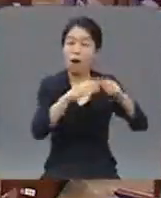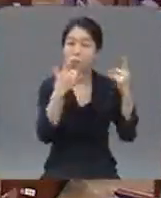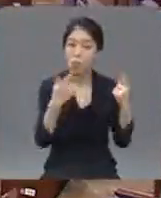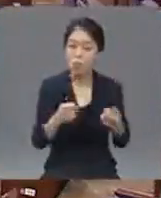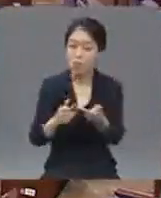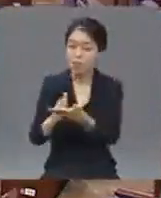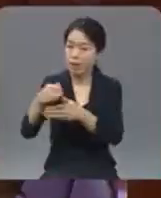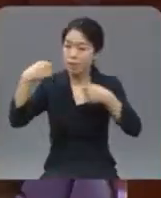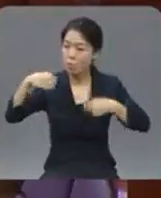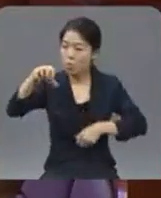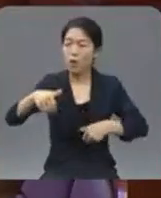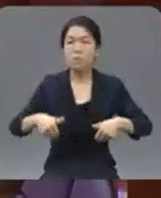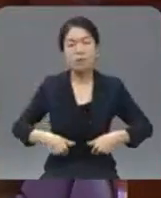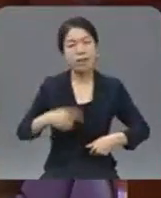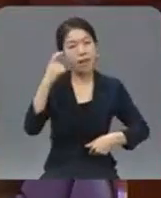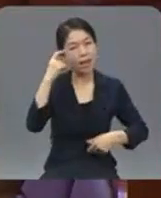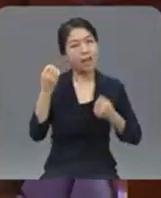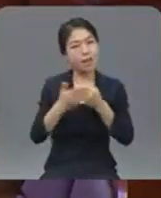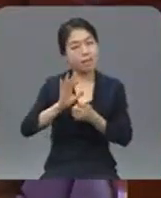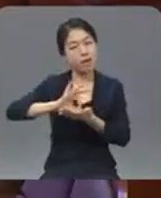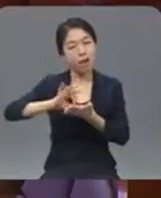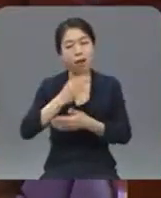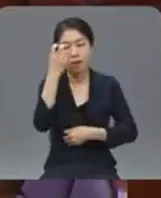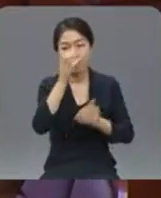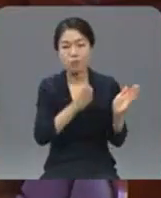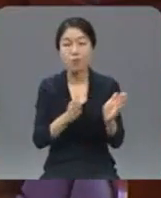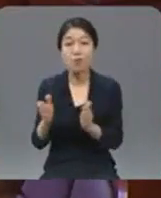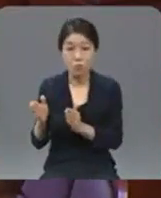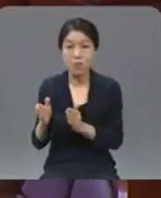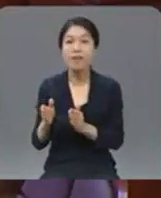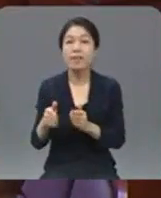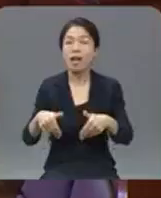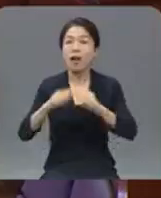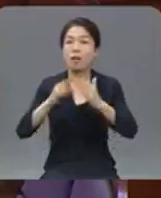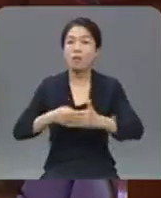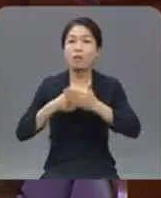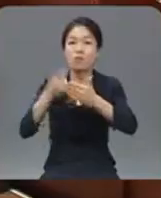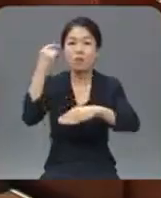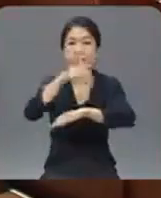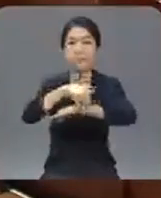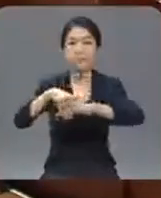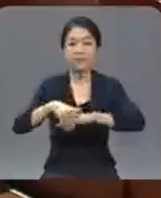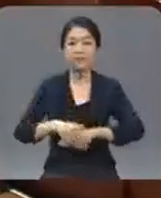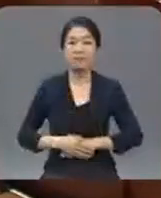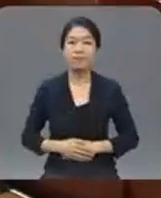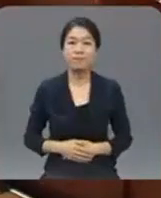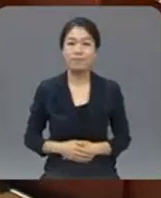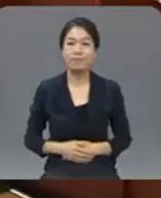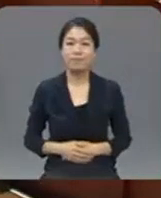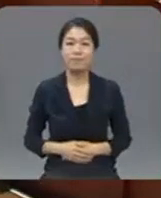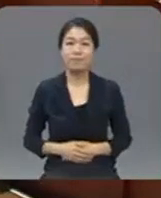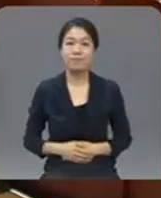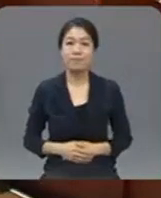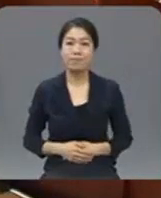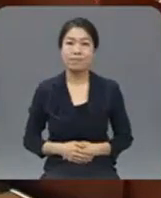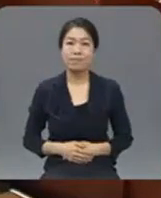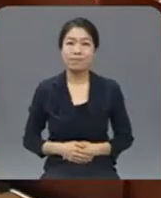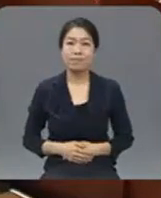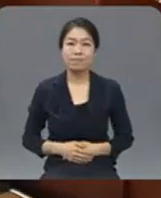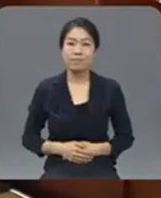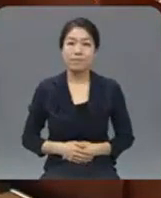공연장도 필요하다고 보고 타당성 용역을 준비하는 등 건립 추진에 나서고 있습니다 KBS 뉴스